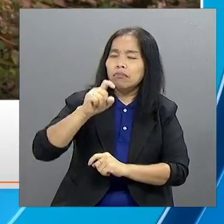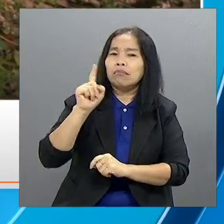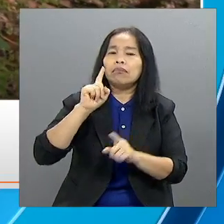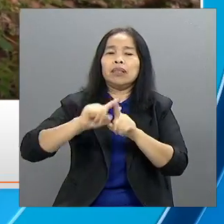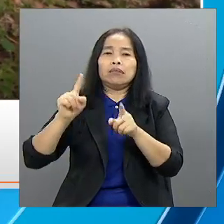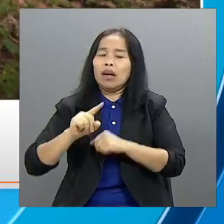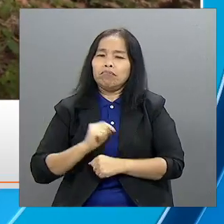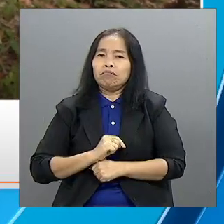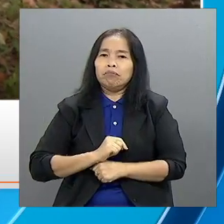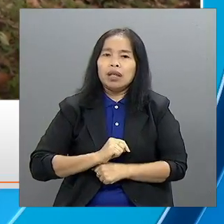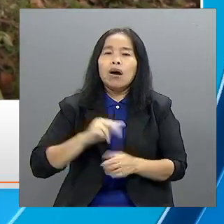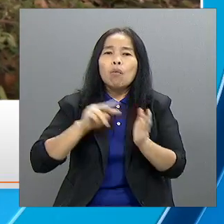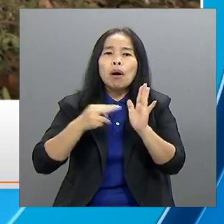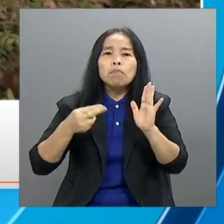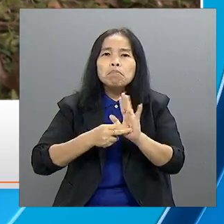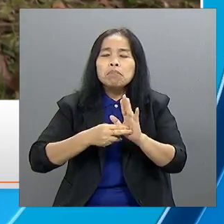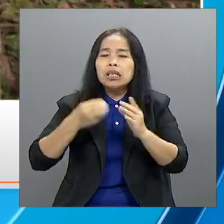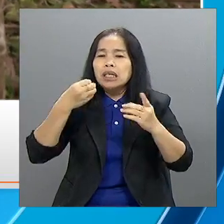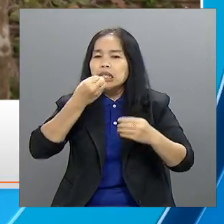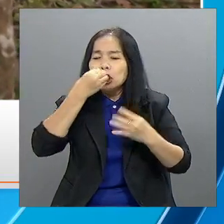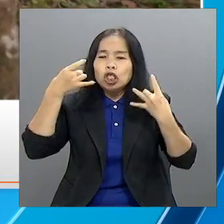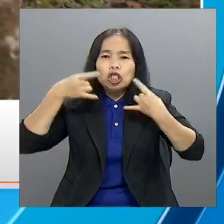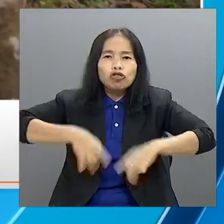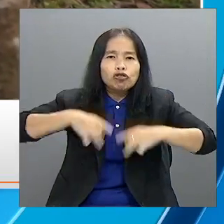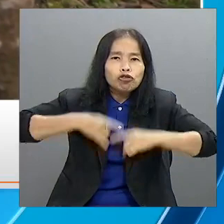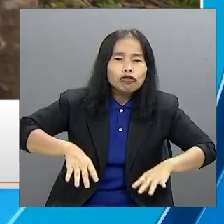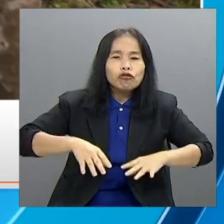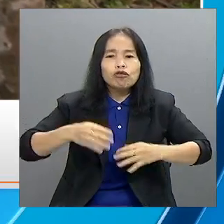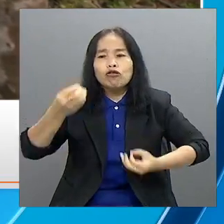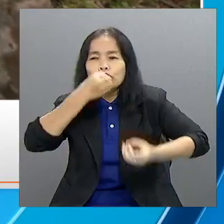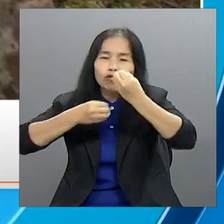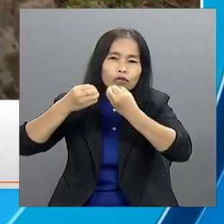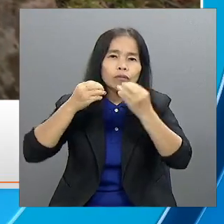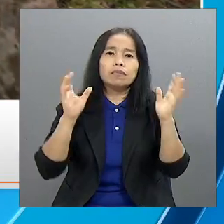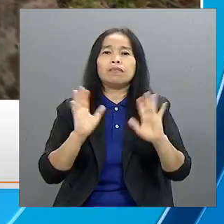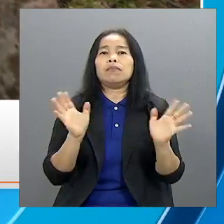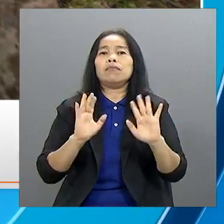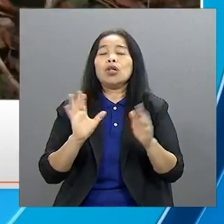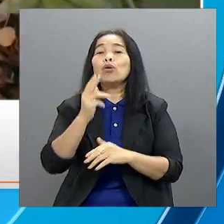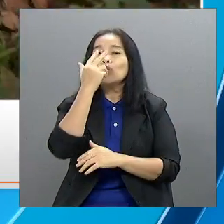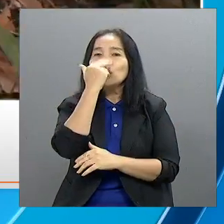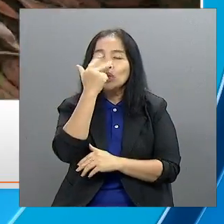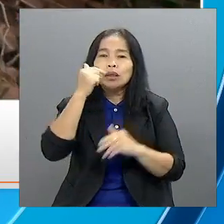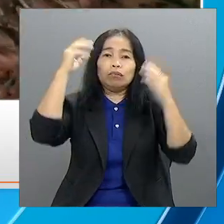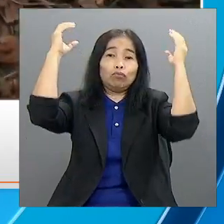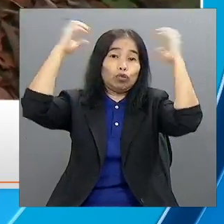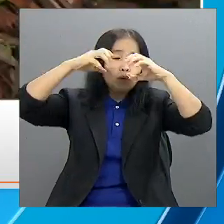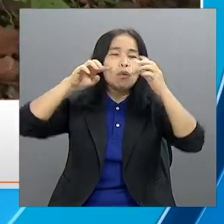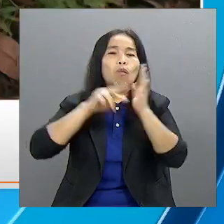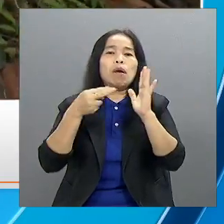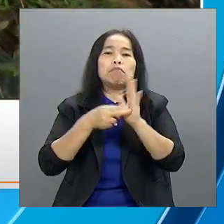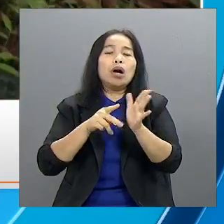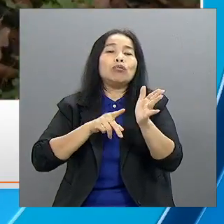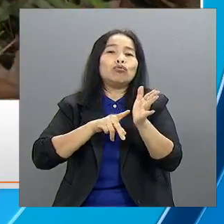บริโภคเข้าไปยิ่งบริโภคไปปริมาณเยอะ ครับ ก็อาจจะทำให้ถึงกับเสียชีวิตได้ที่บอกว่าบางปีเนี่ย